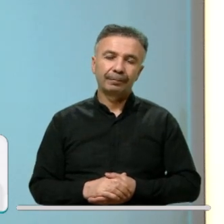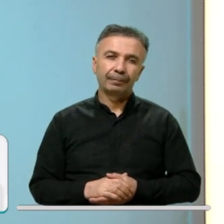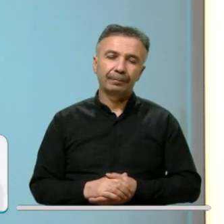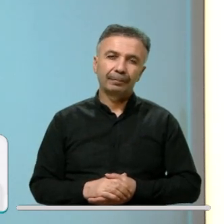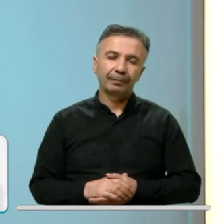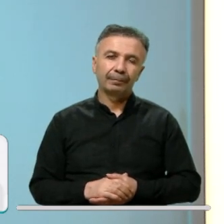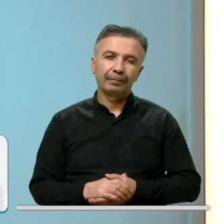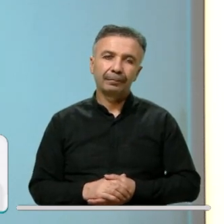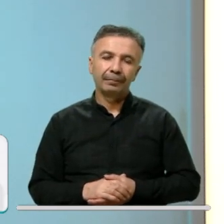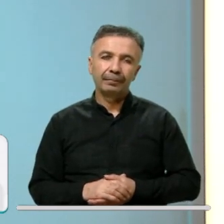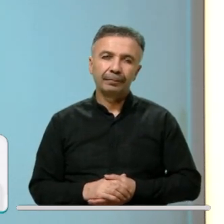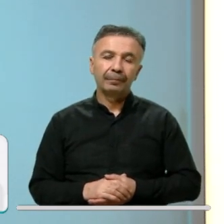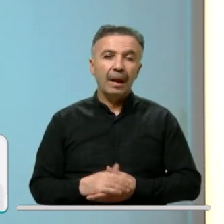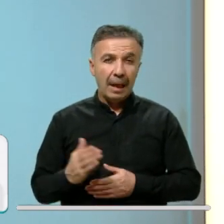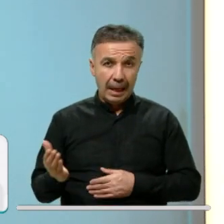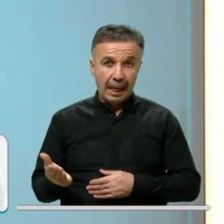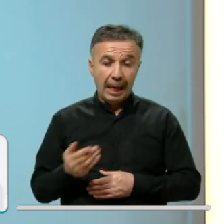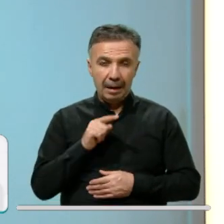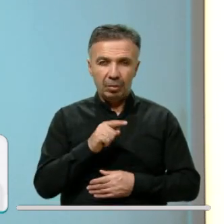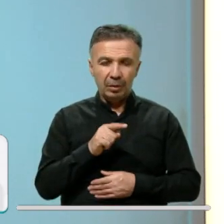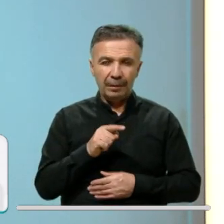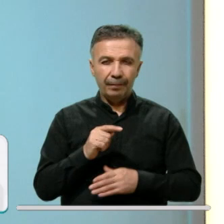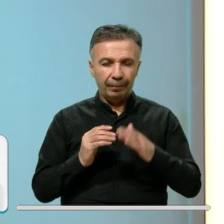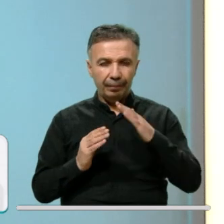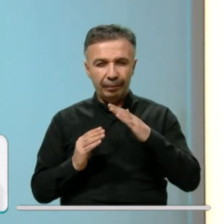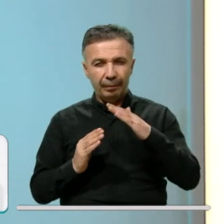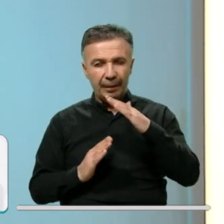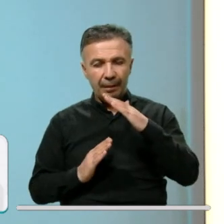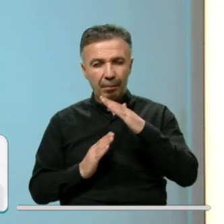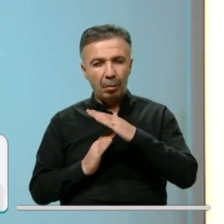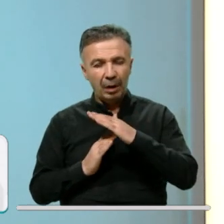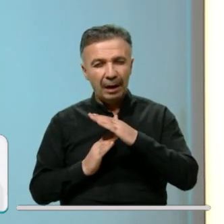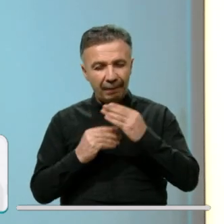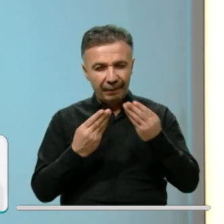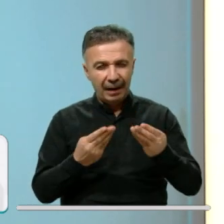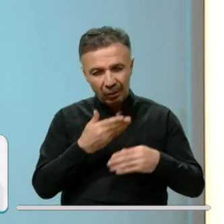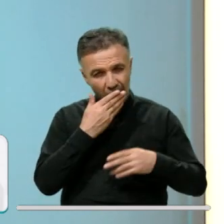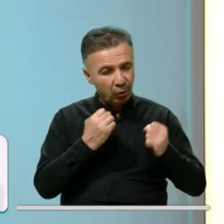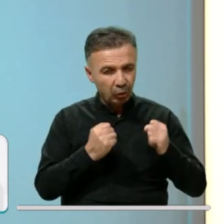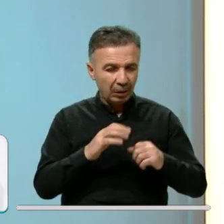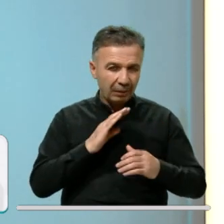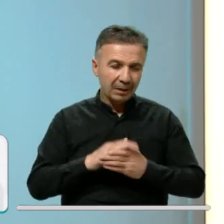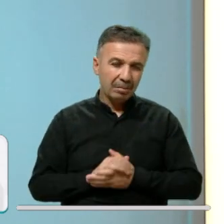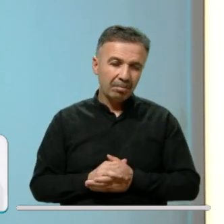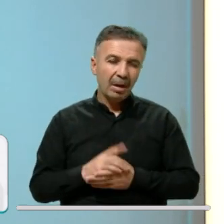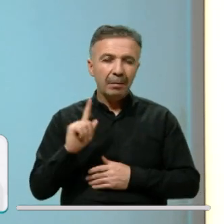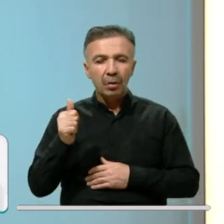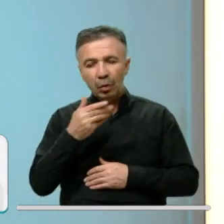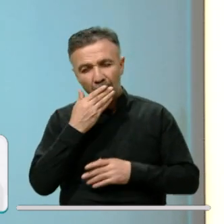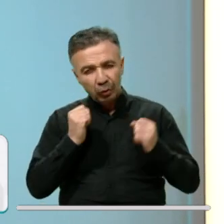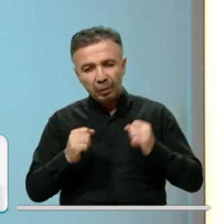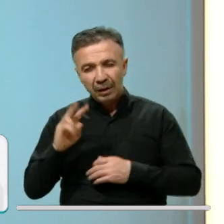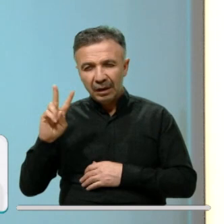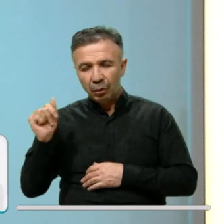suretiyle değil. Eğer burada ara vererek bunu tutabiliyorsa, mesela işte bir gün tutup iki